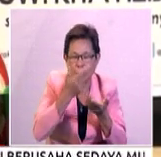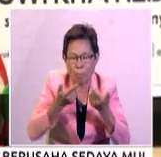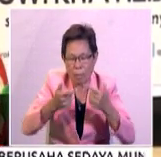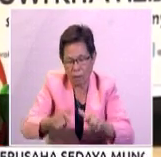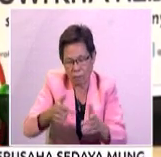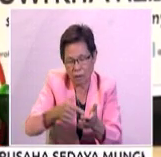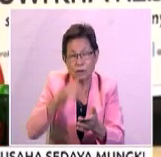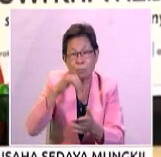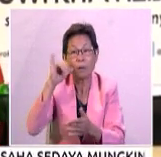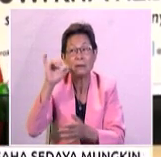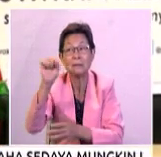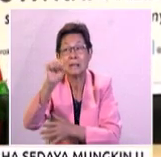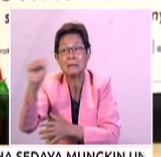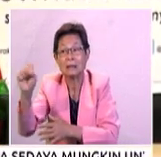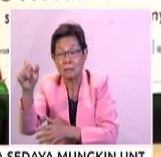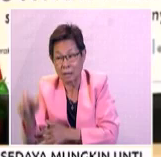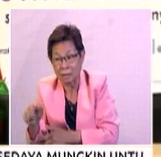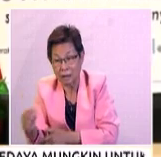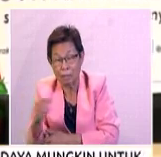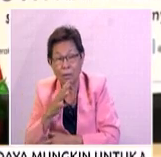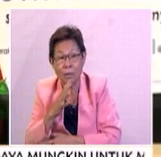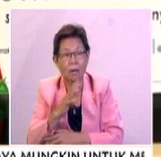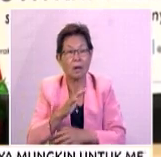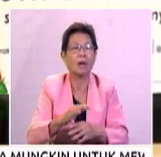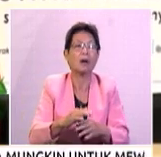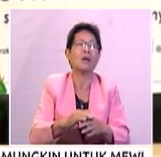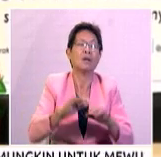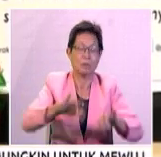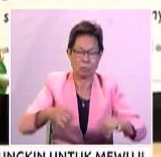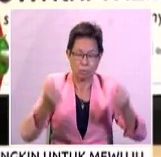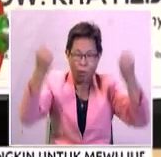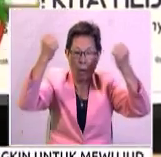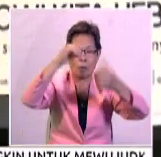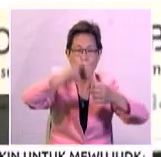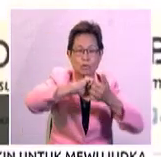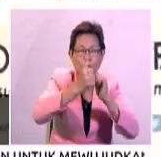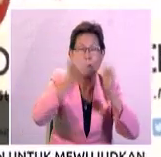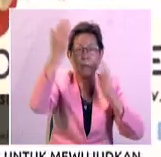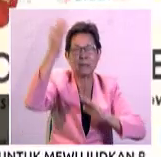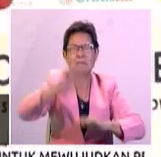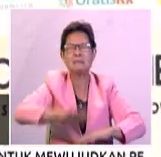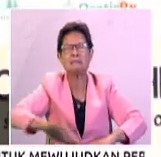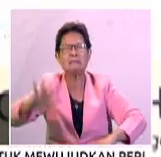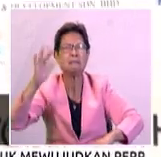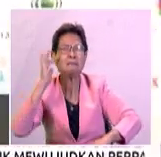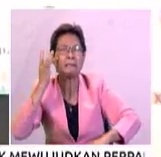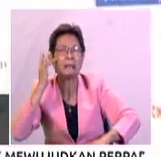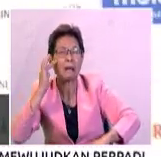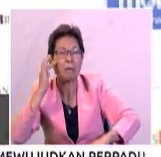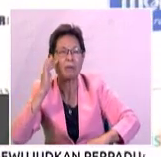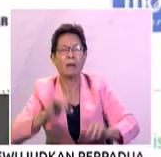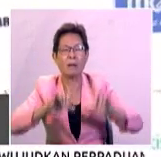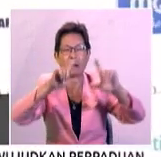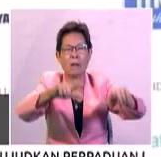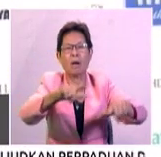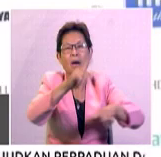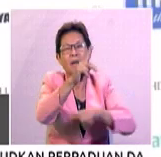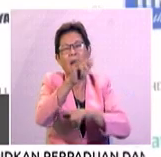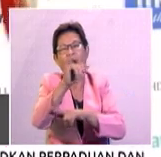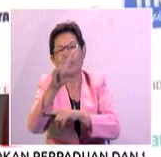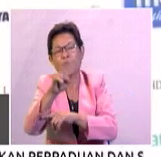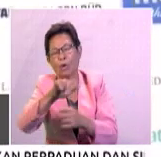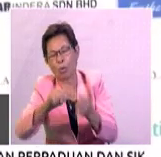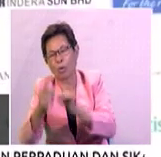Semalam, Syed Saddiq dilaporkan berkata kedudukan sukan angkat berat pada Sukma 2020 masih samar dan diletakkan di bawah status KIV